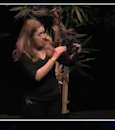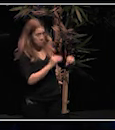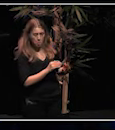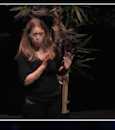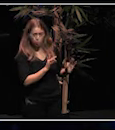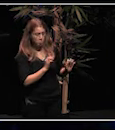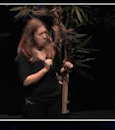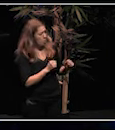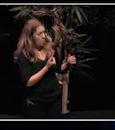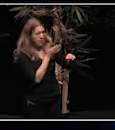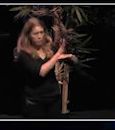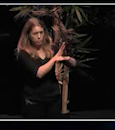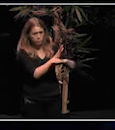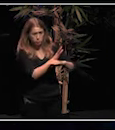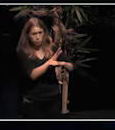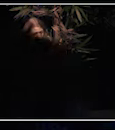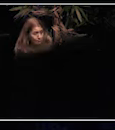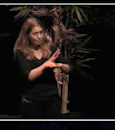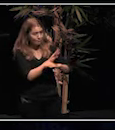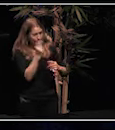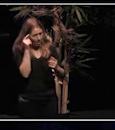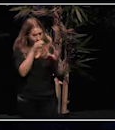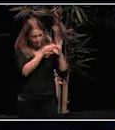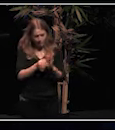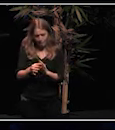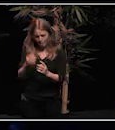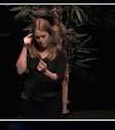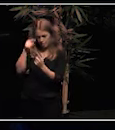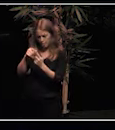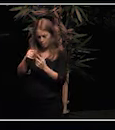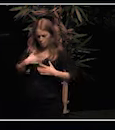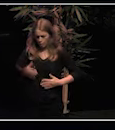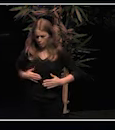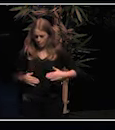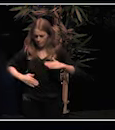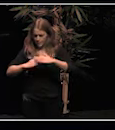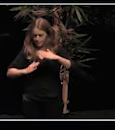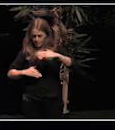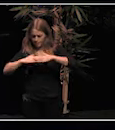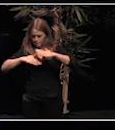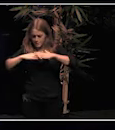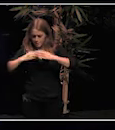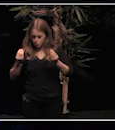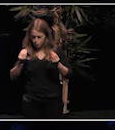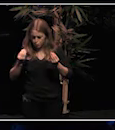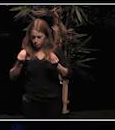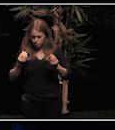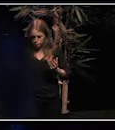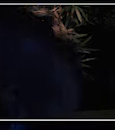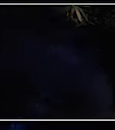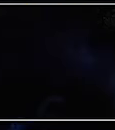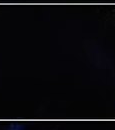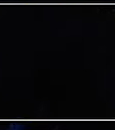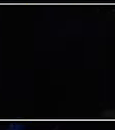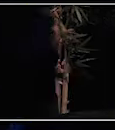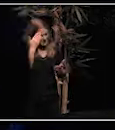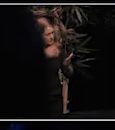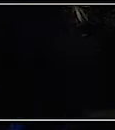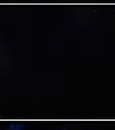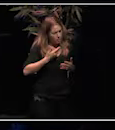pour répondre à cette question, jusqu'où notre corps peut-il aller dans des cas extrêmes de fatigue. Vous l'avez